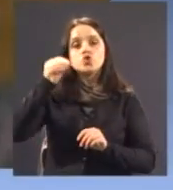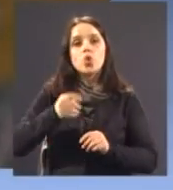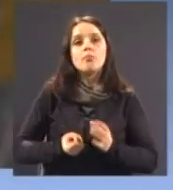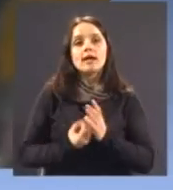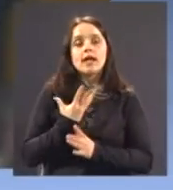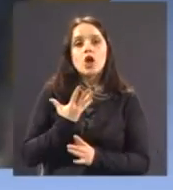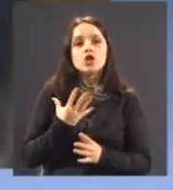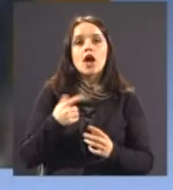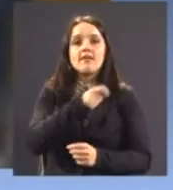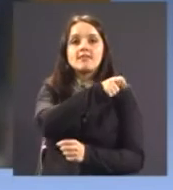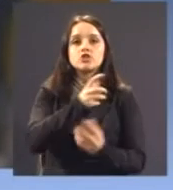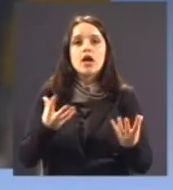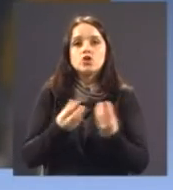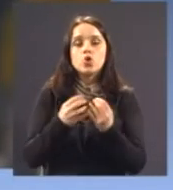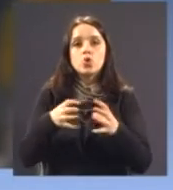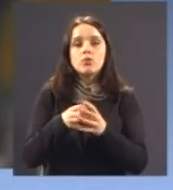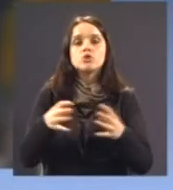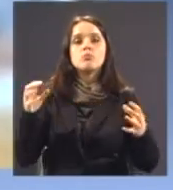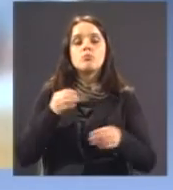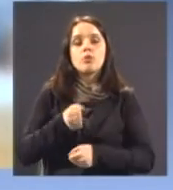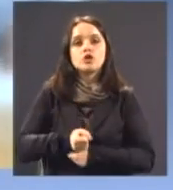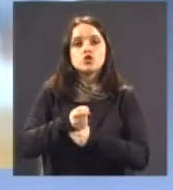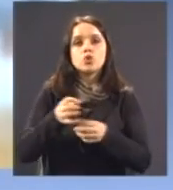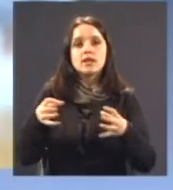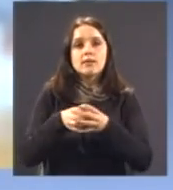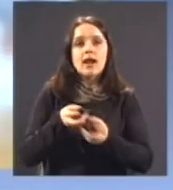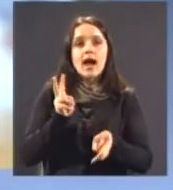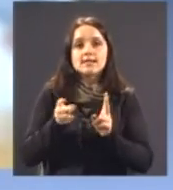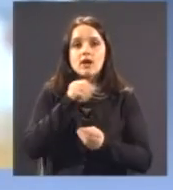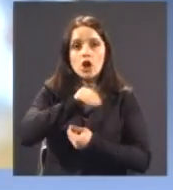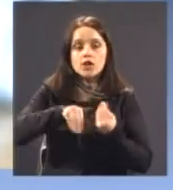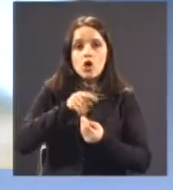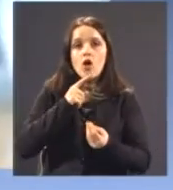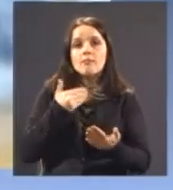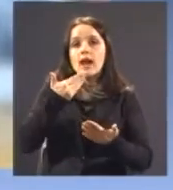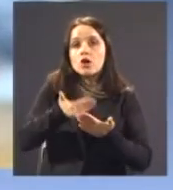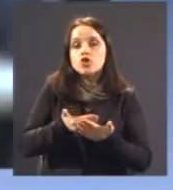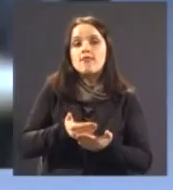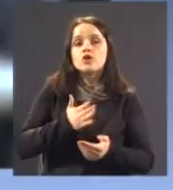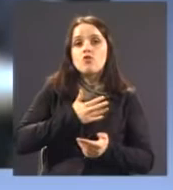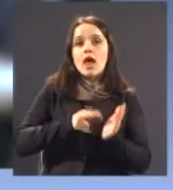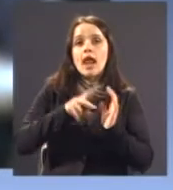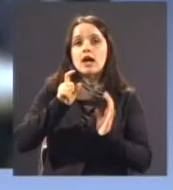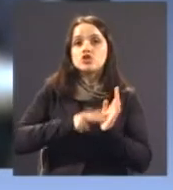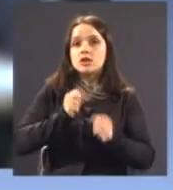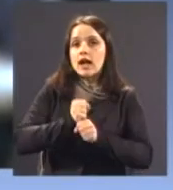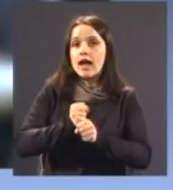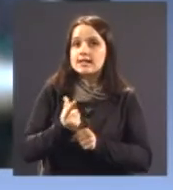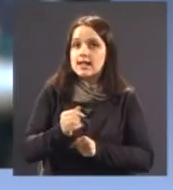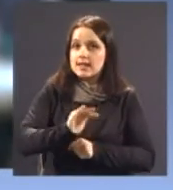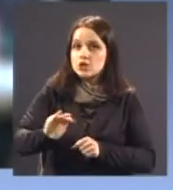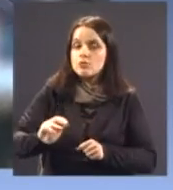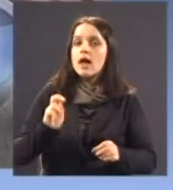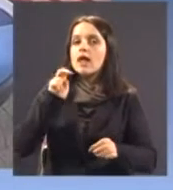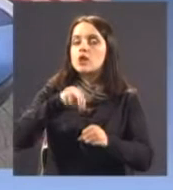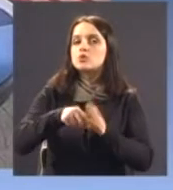pomoć stručnog tima, nastavnika i roditelja koji prilagođavaju svoj način rada sa djecom, inkluzija će pokazati najbolje